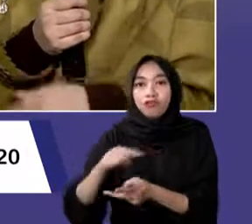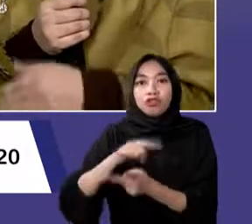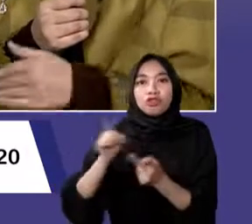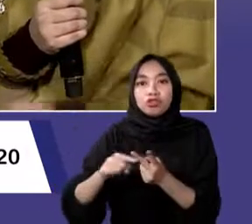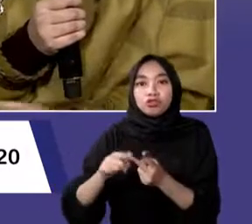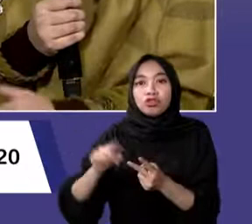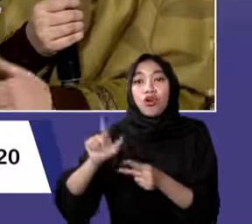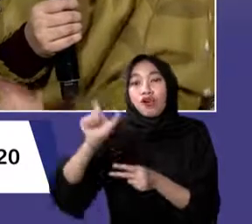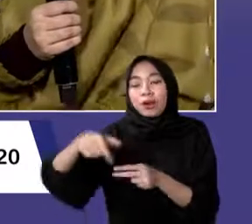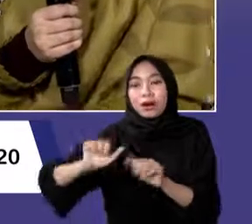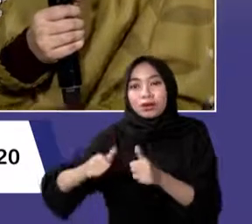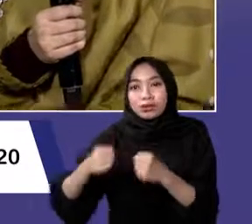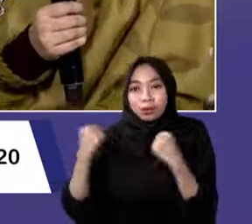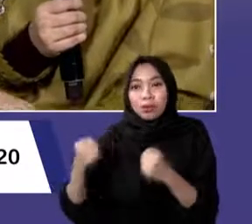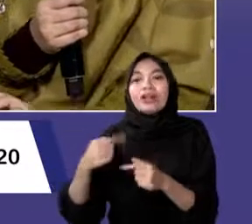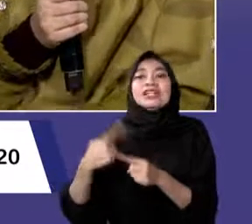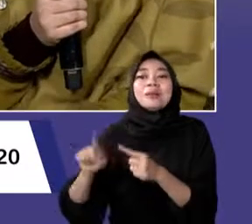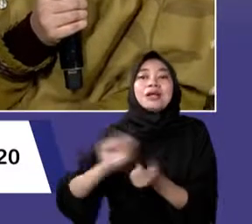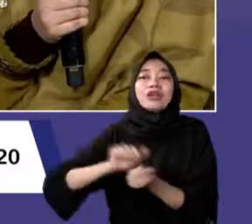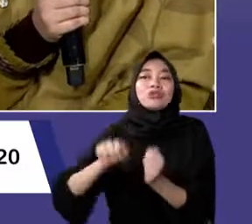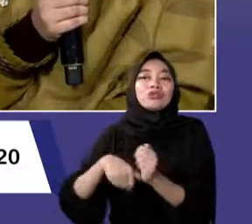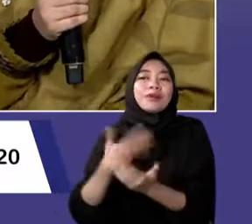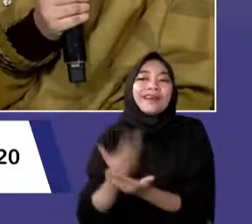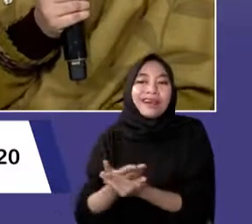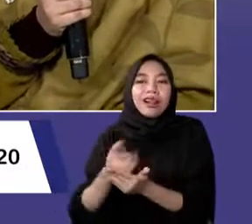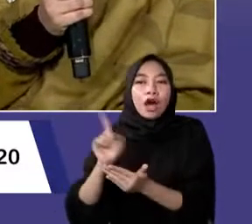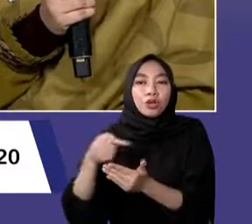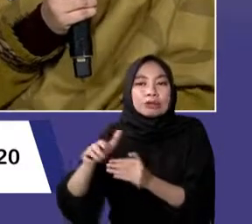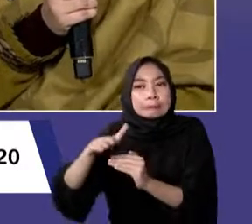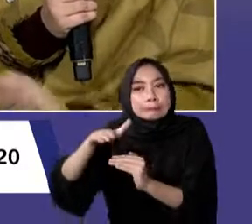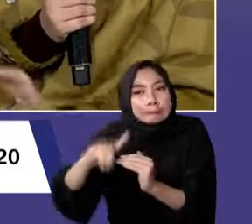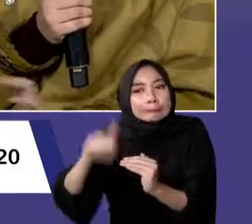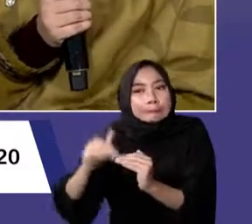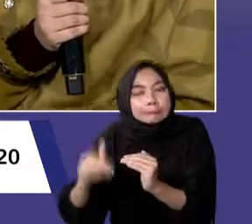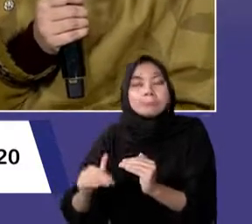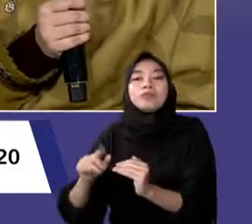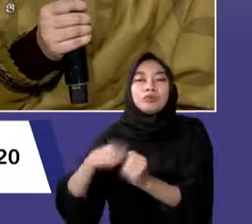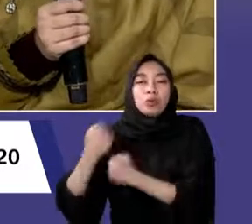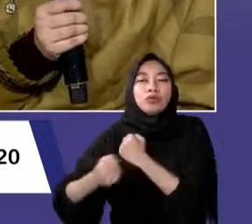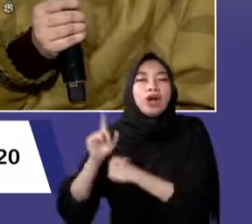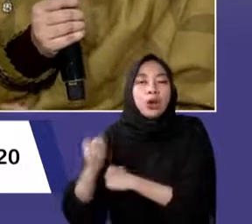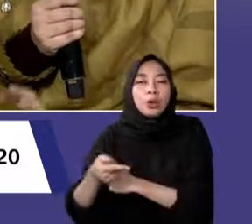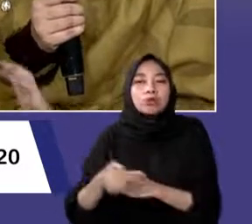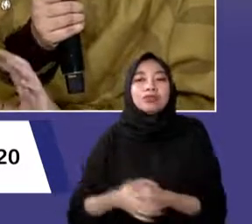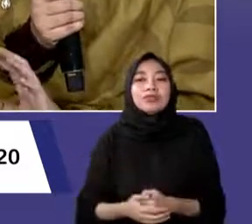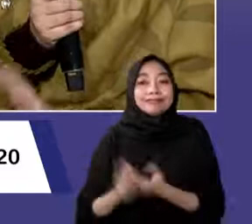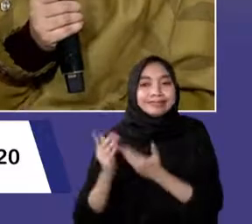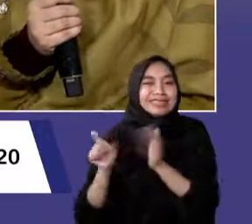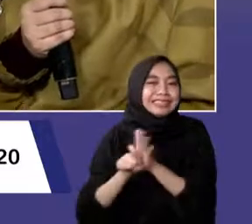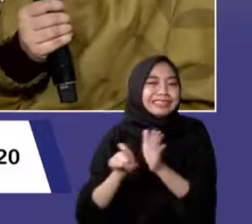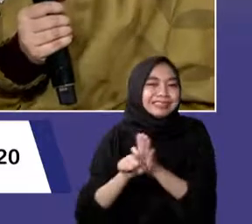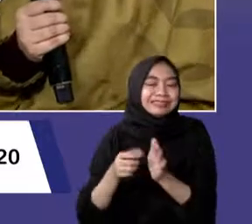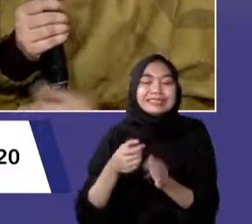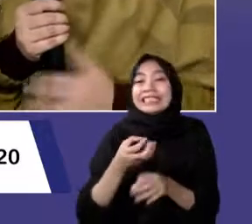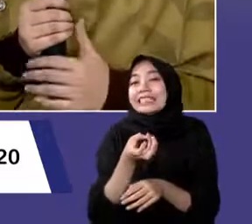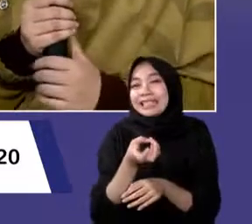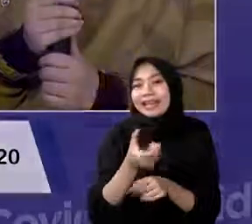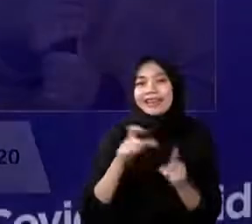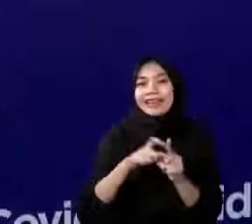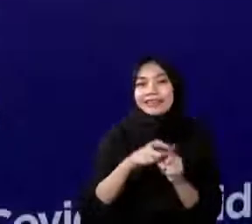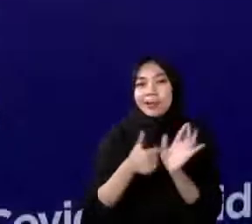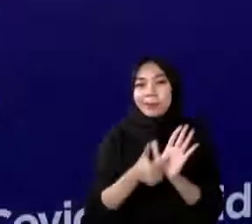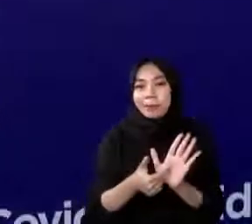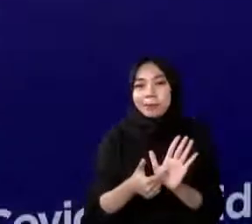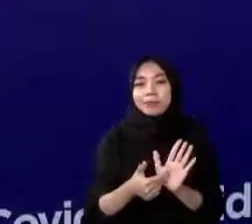kita masih harus mengejar dan terus menekan angka kematian yang ada di Indonesia. Nah, itu gambaran kondisi kita yang saat terkini, Mbak